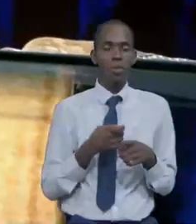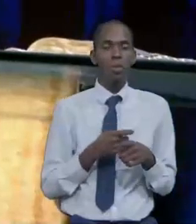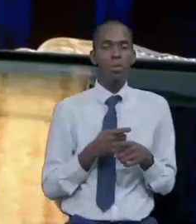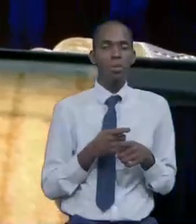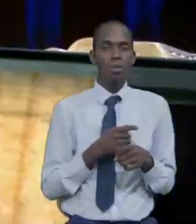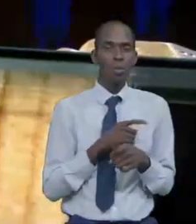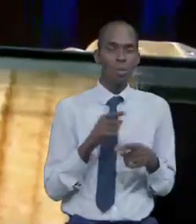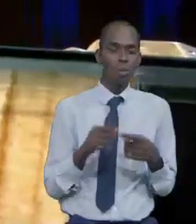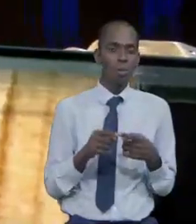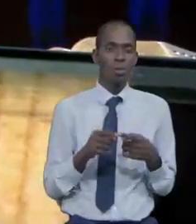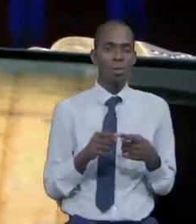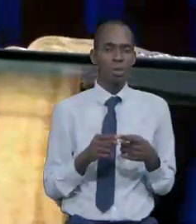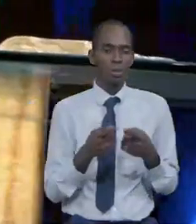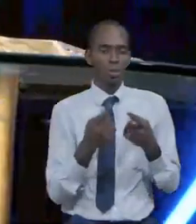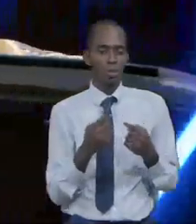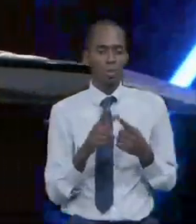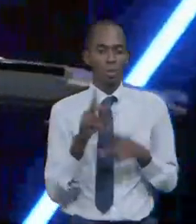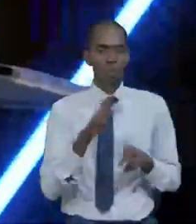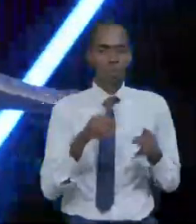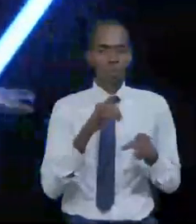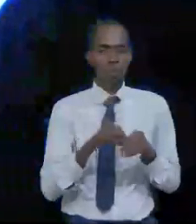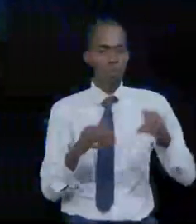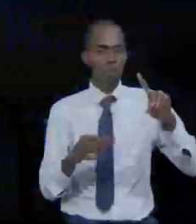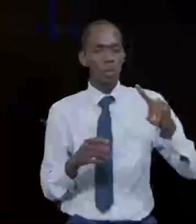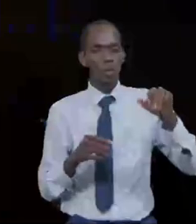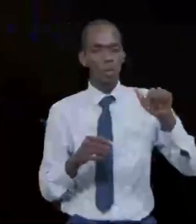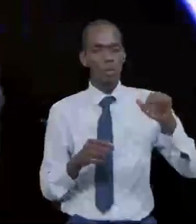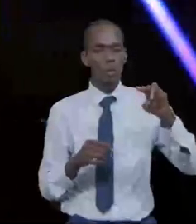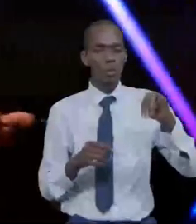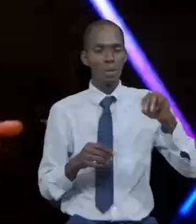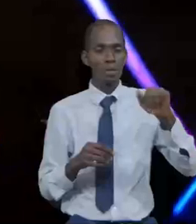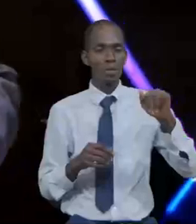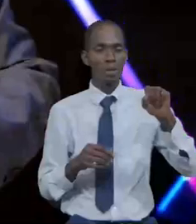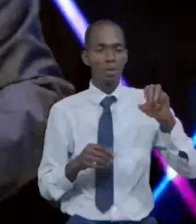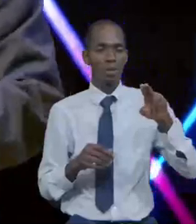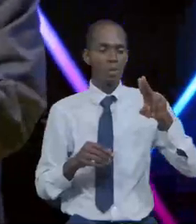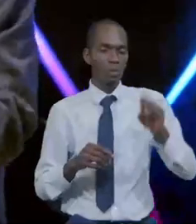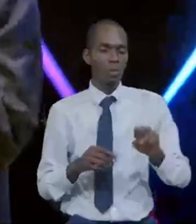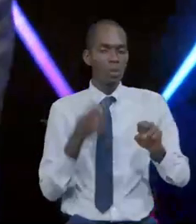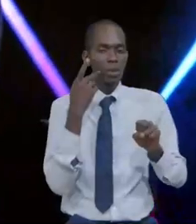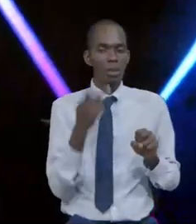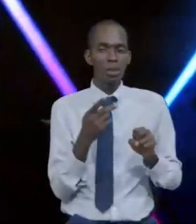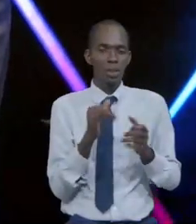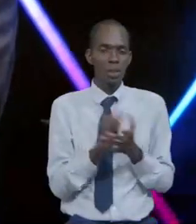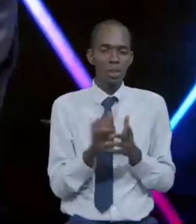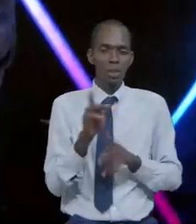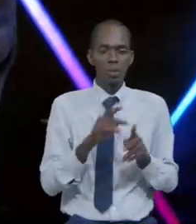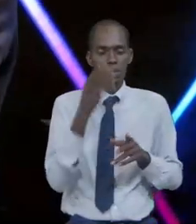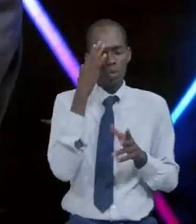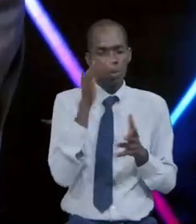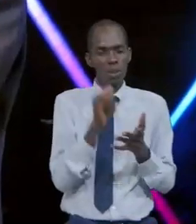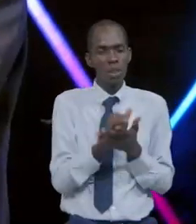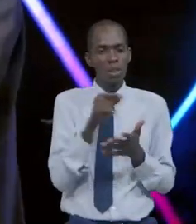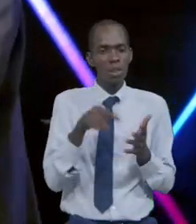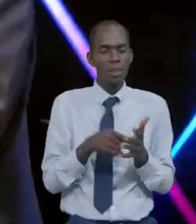déclenché, les gens à Damas ont su que cette persécution c'est à cause de cette nouvelle vie.